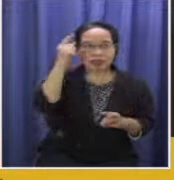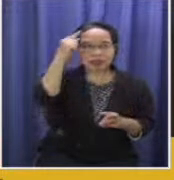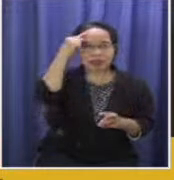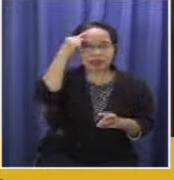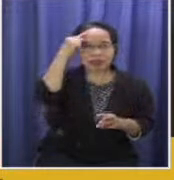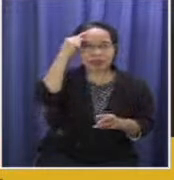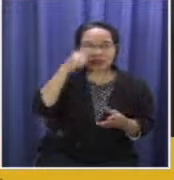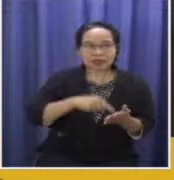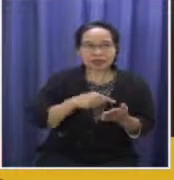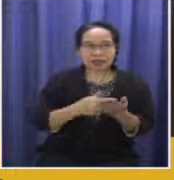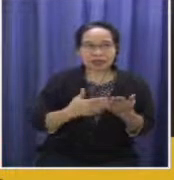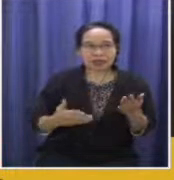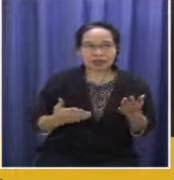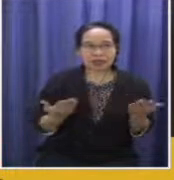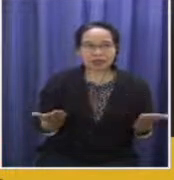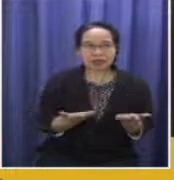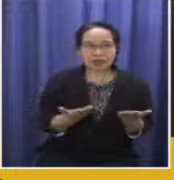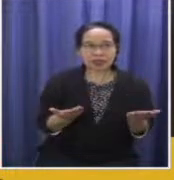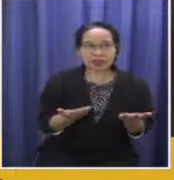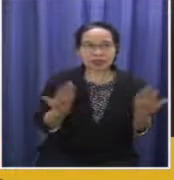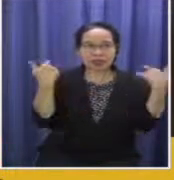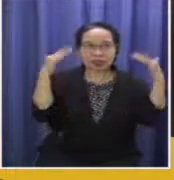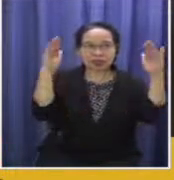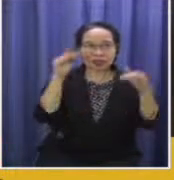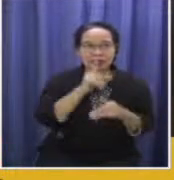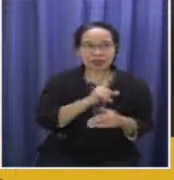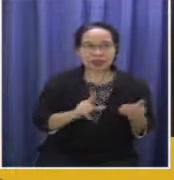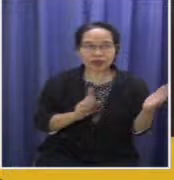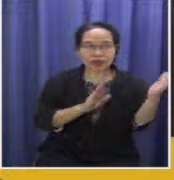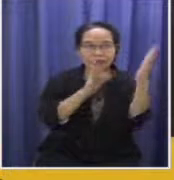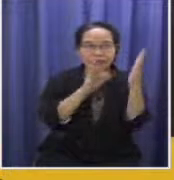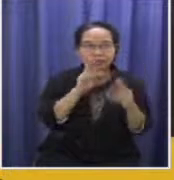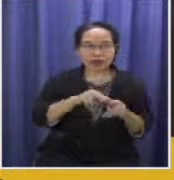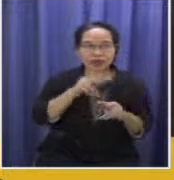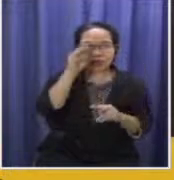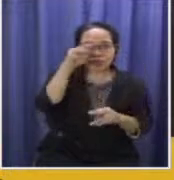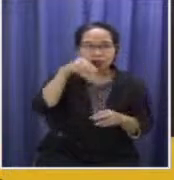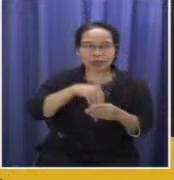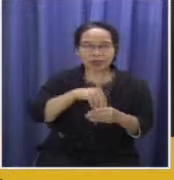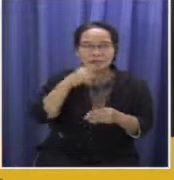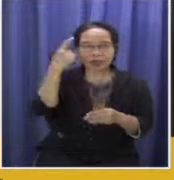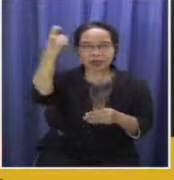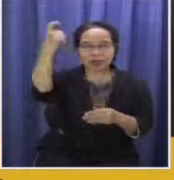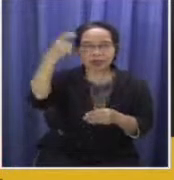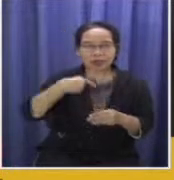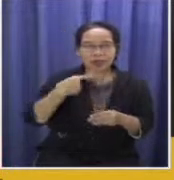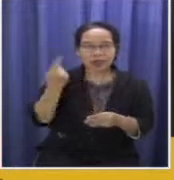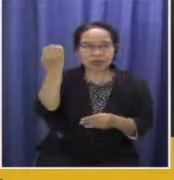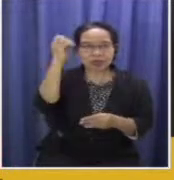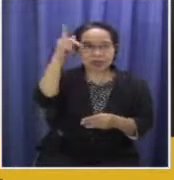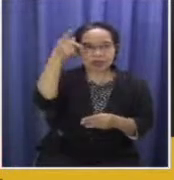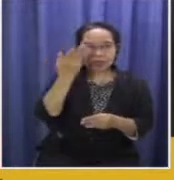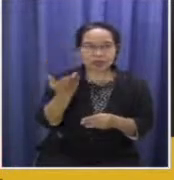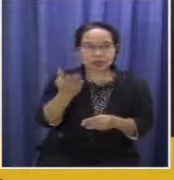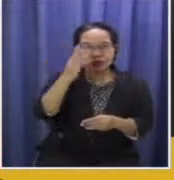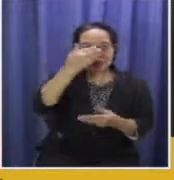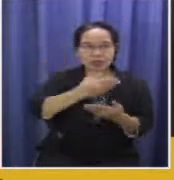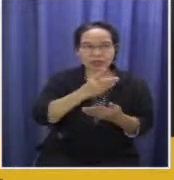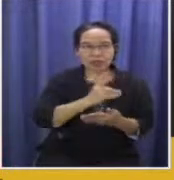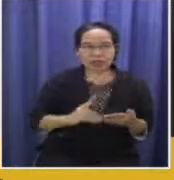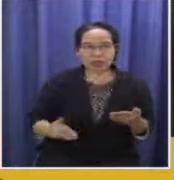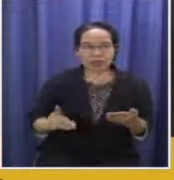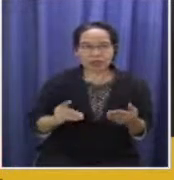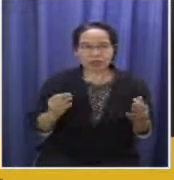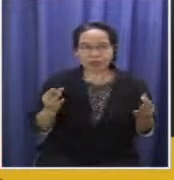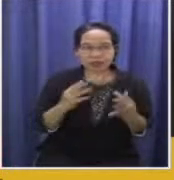गर्दै थिए, सपनामा परमप्रभुका दूत देखा परे र उनलाई यसो भने, योसेफ दाउदका छोरा,